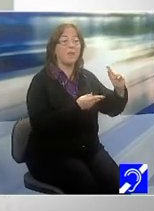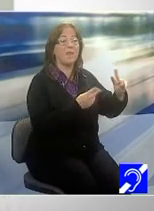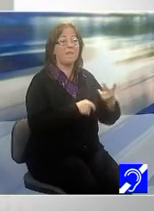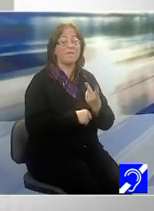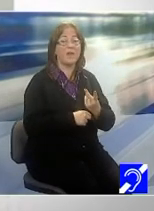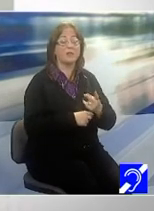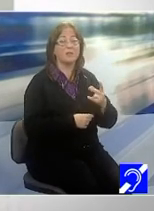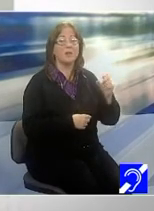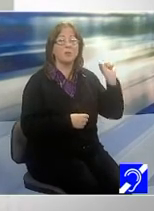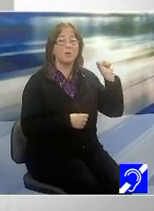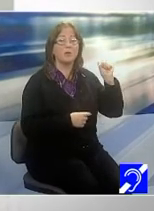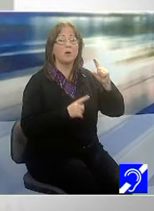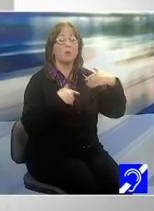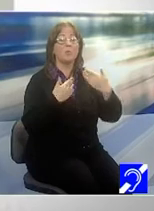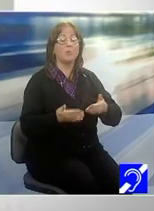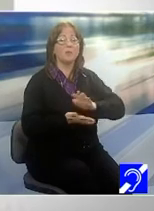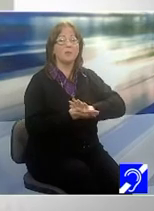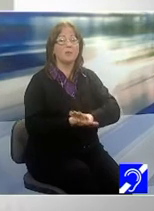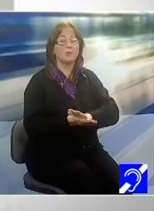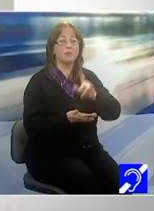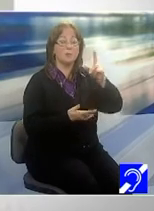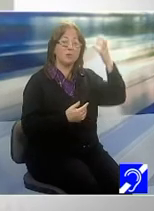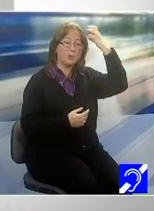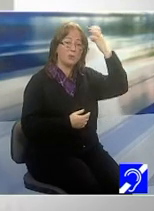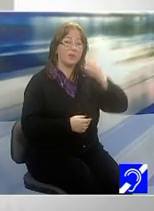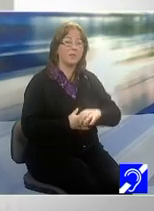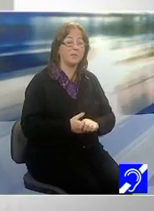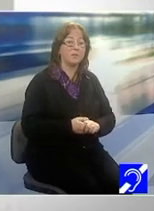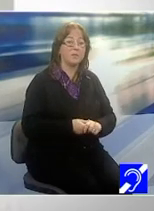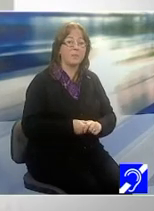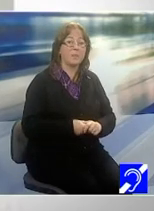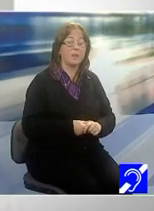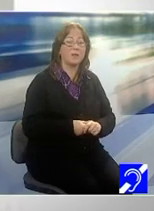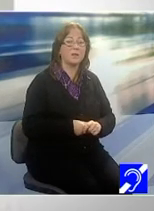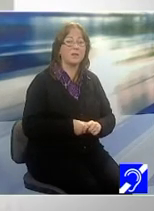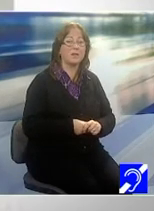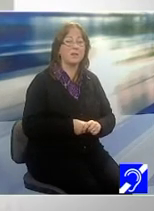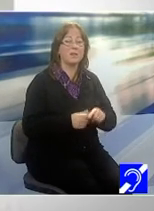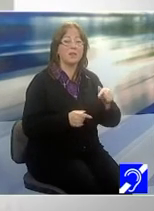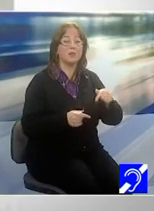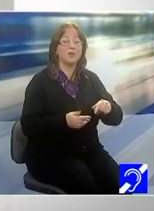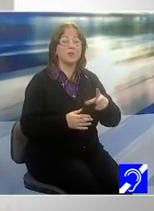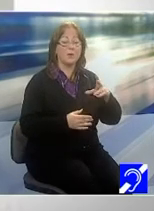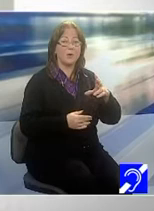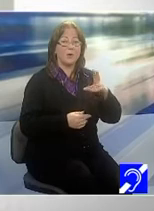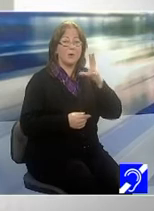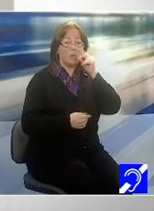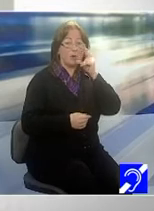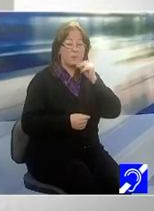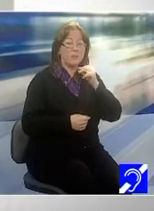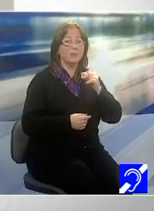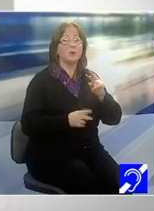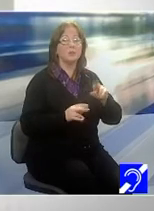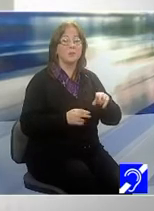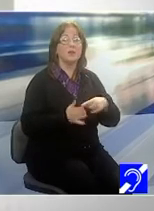niște medii în care s-a acumulat multă frustrare legat de comportamentul politicienilor în ultimii ani și atunci acești oameni au acum șansa să arate cum ar trebui să